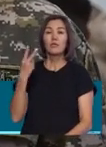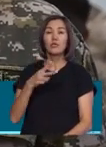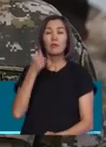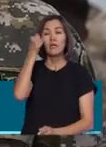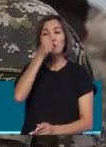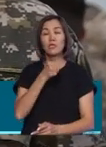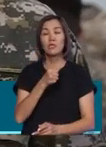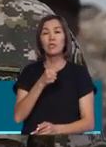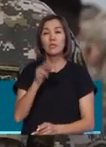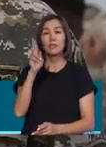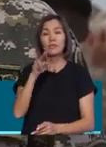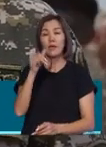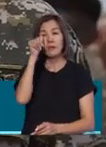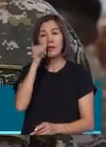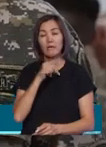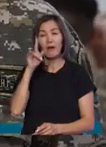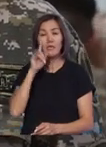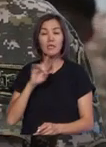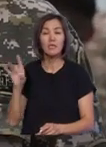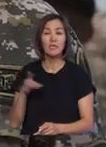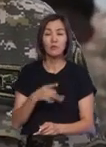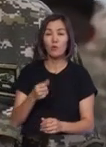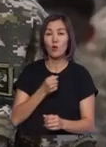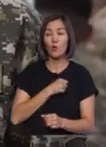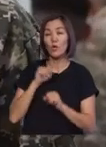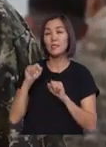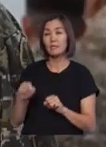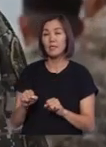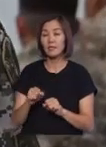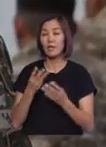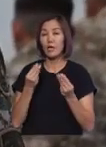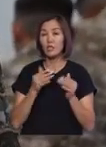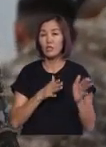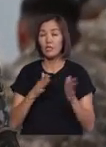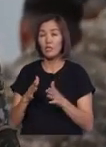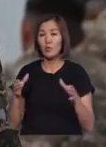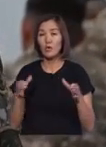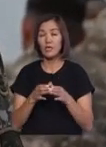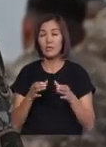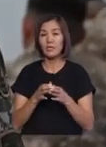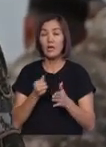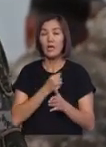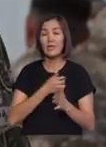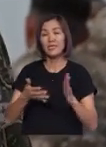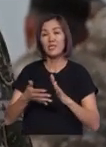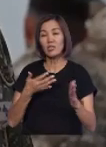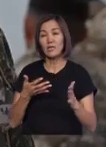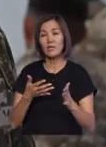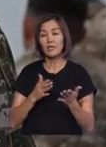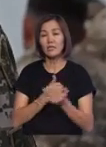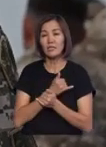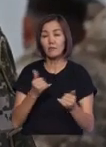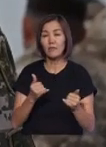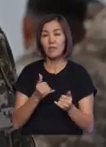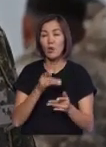жылғы желтоқсанда Қазақстан Республикасы Қорғаныс министрлігі мен қаржылық реттеу агенттігі арасында әскерге шақырылғандардың қызмет